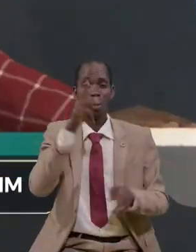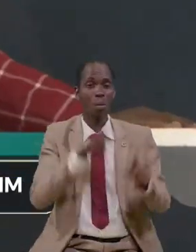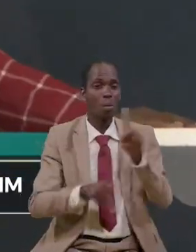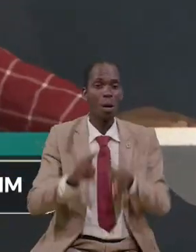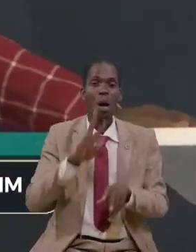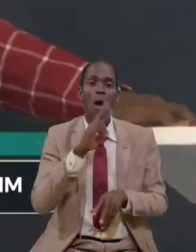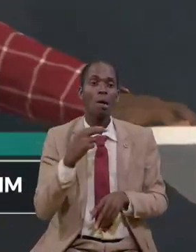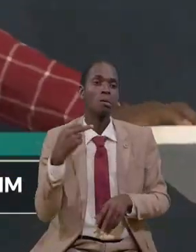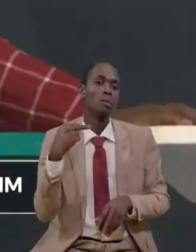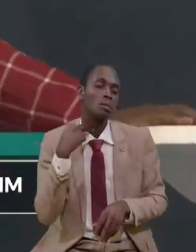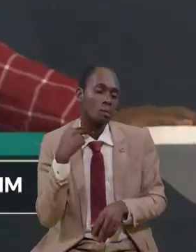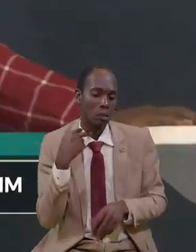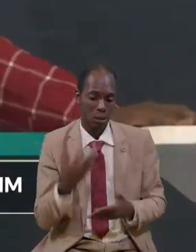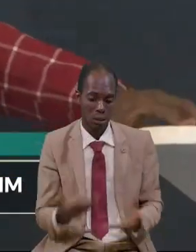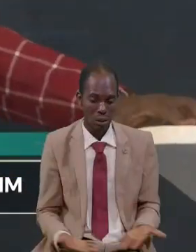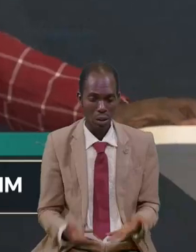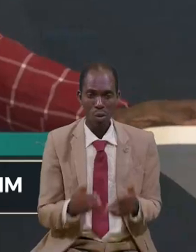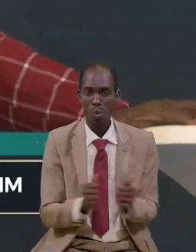lui.